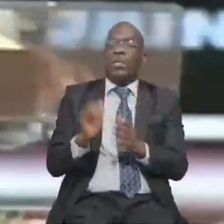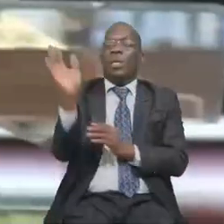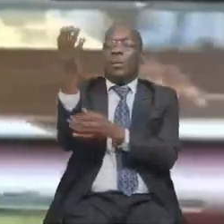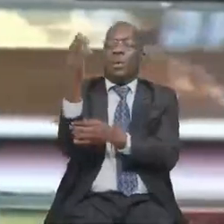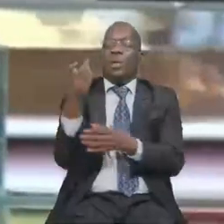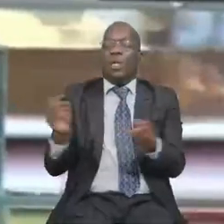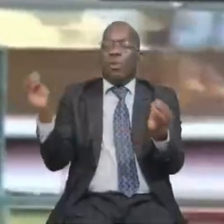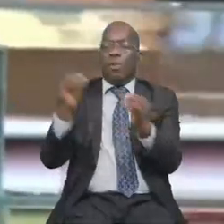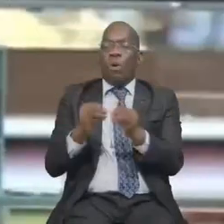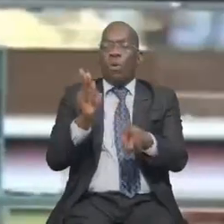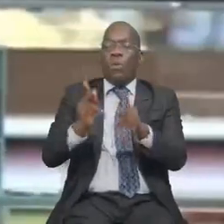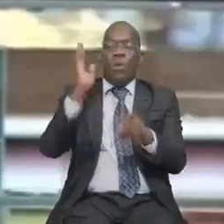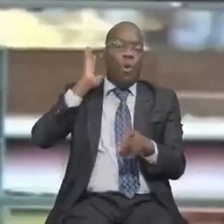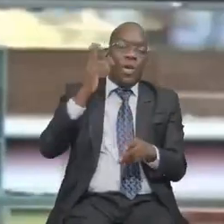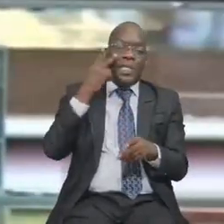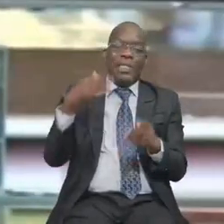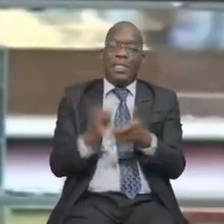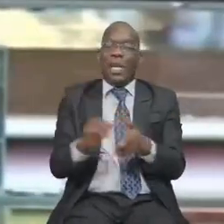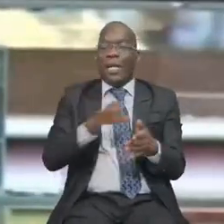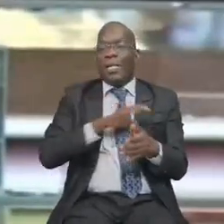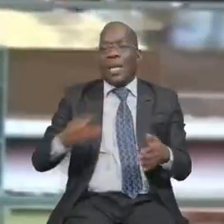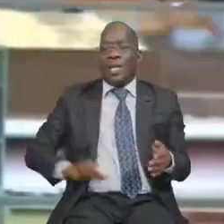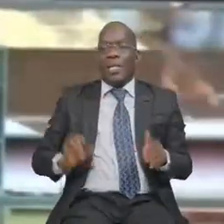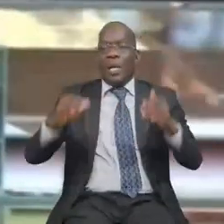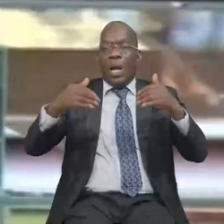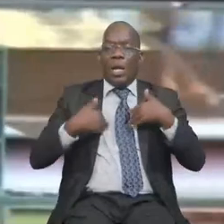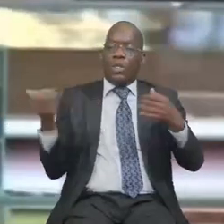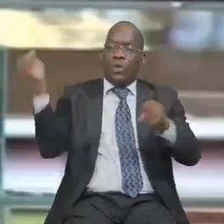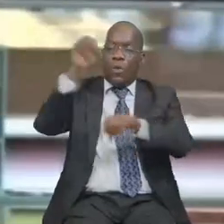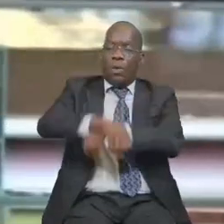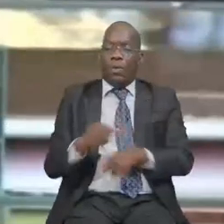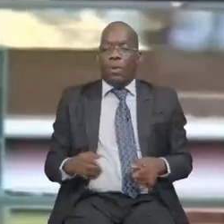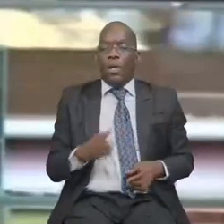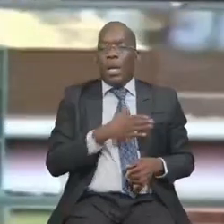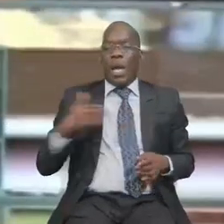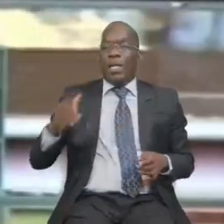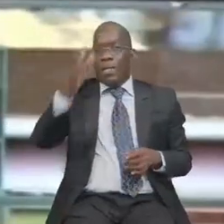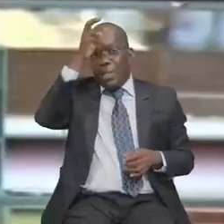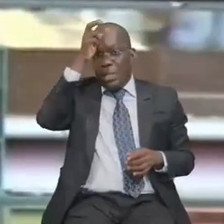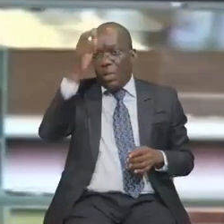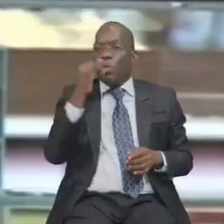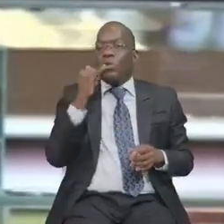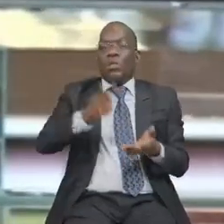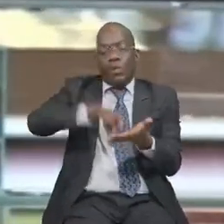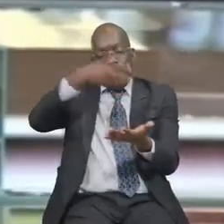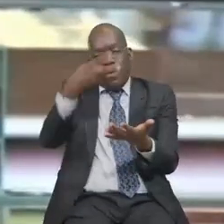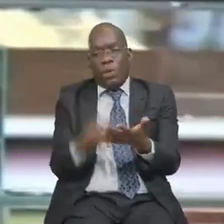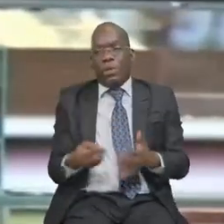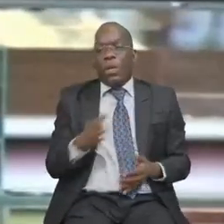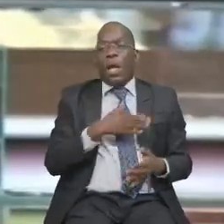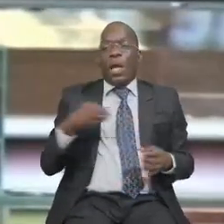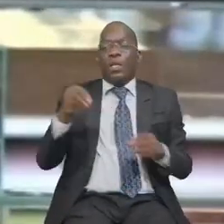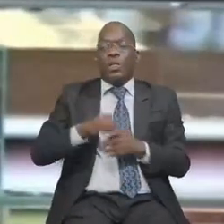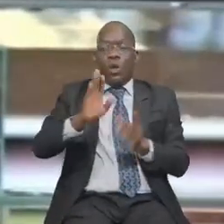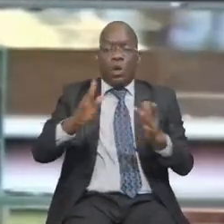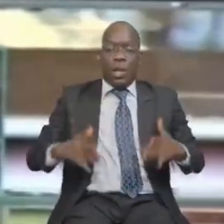la voir. Et Christ a vaincu. Et Satan est tombé. Et dans ta vie, dans la